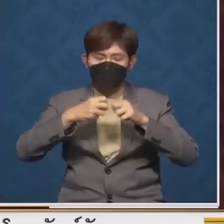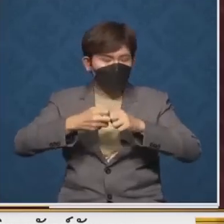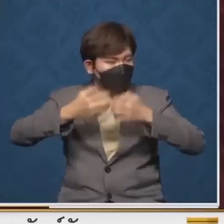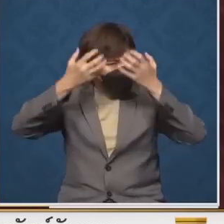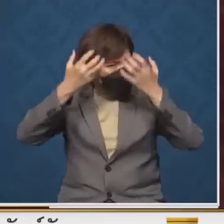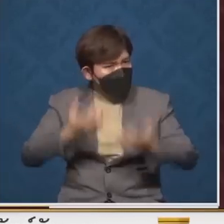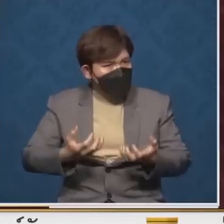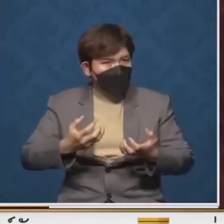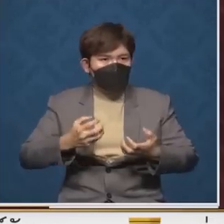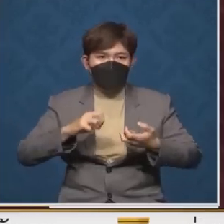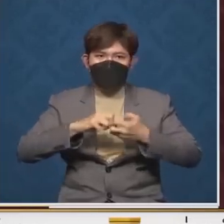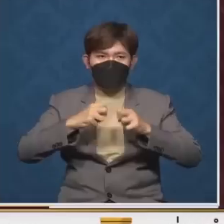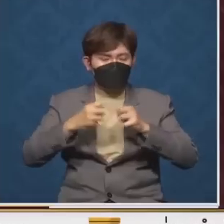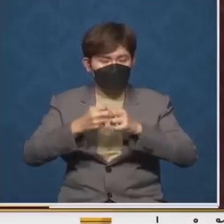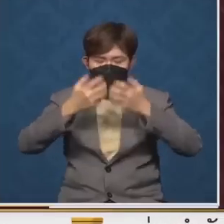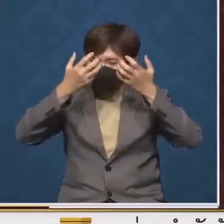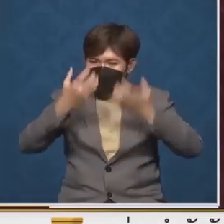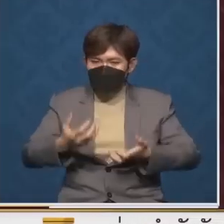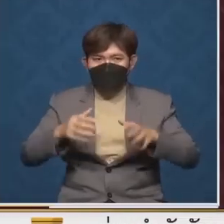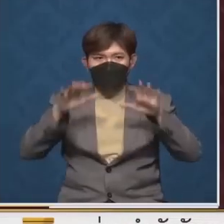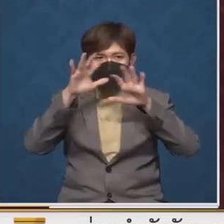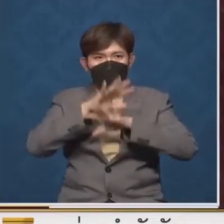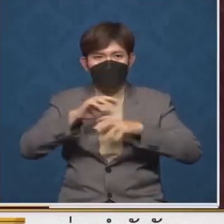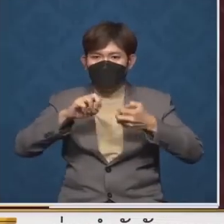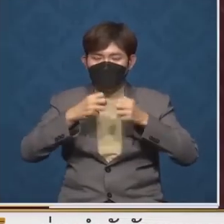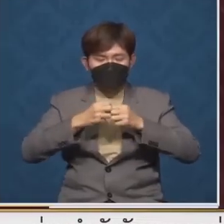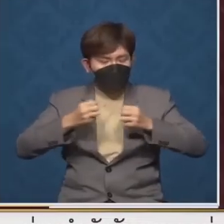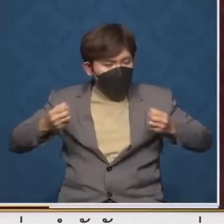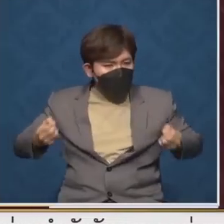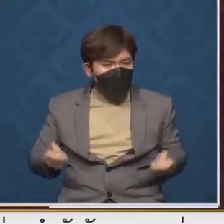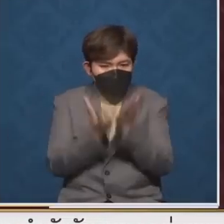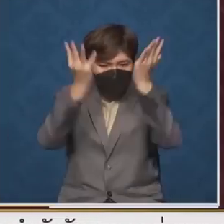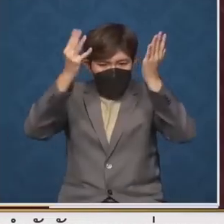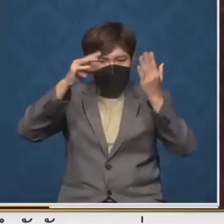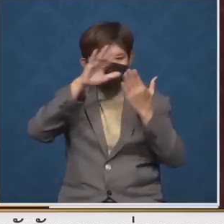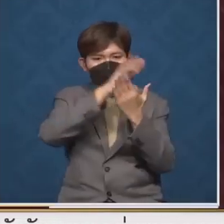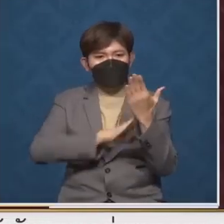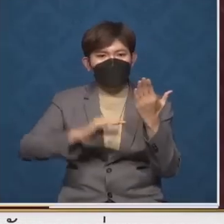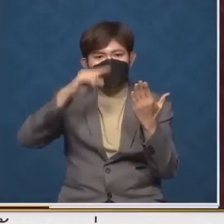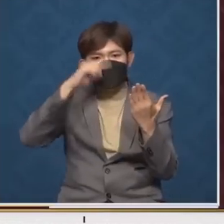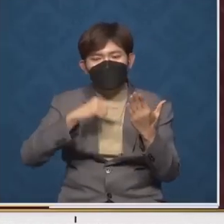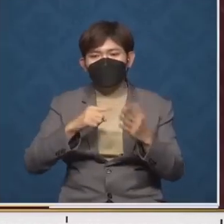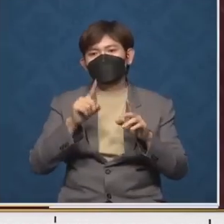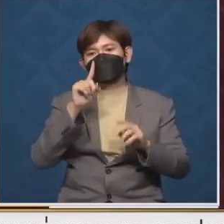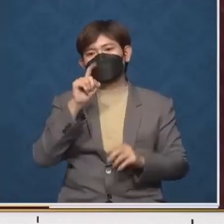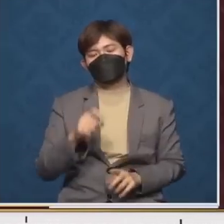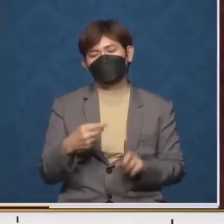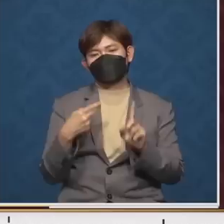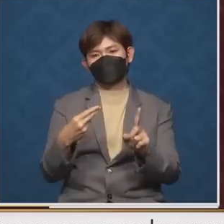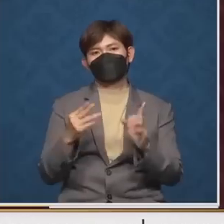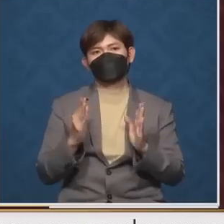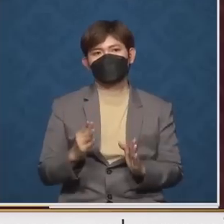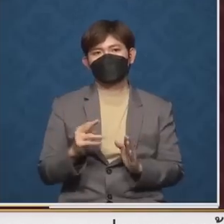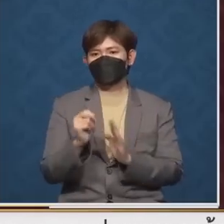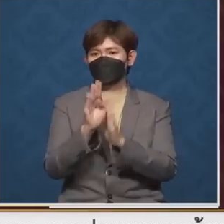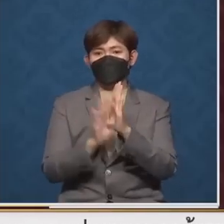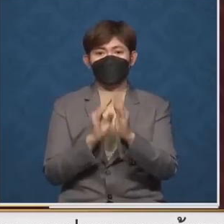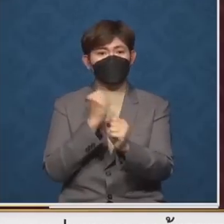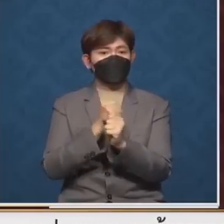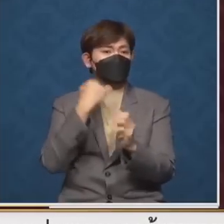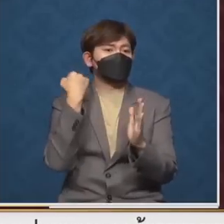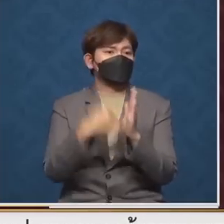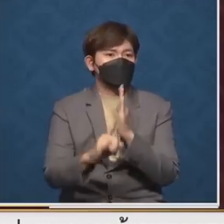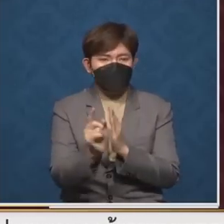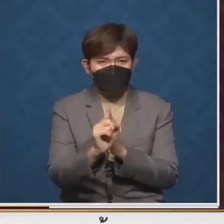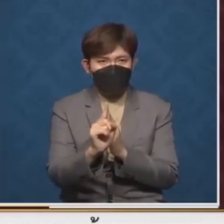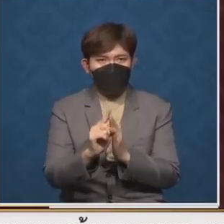เข้าสู่ระเบิดเวลาที่เหืระเบิดค่าคนไทยตายเป็หมนๆคนแล้วเหตุการณนี้เป็นโยบายที่ผิดพัฐที่